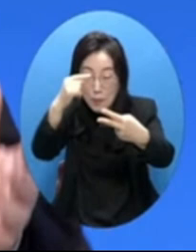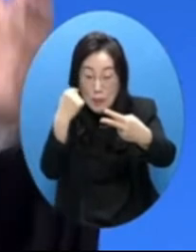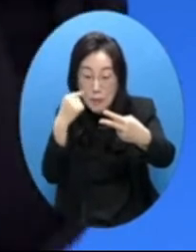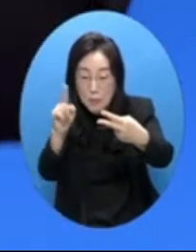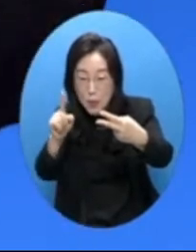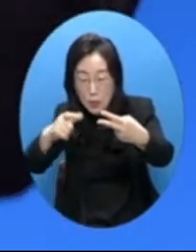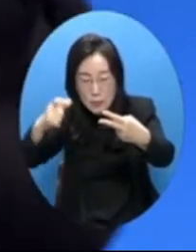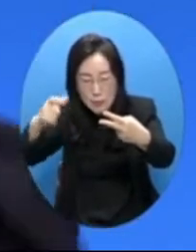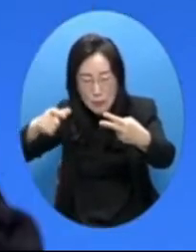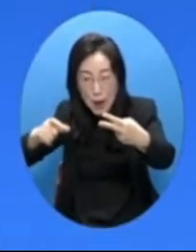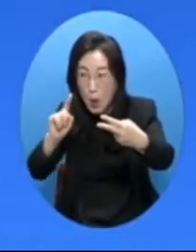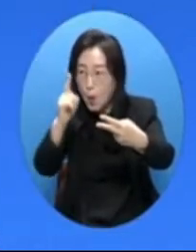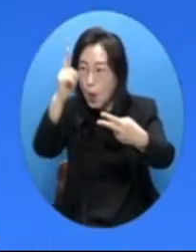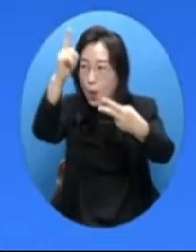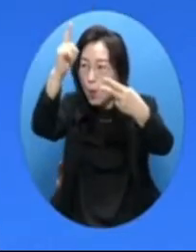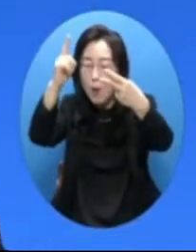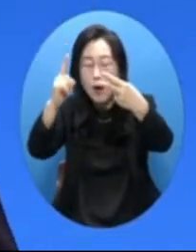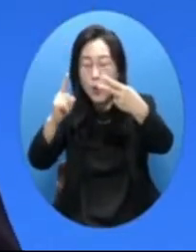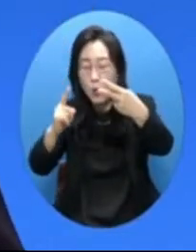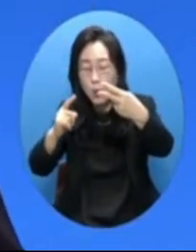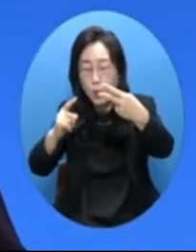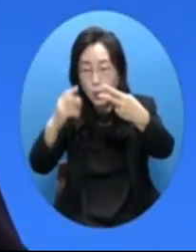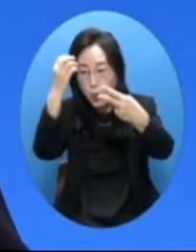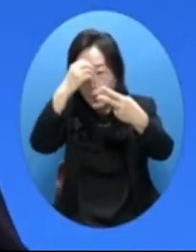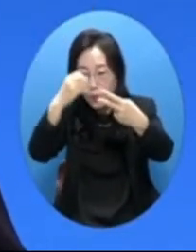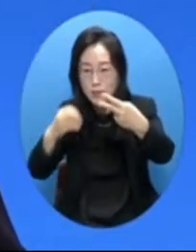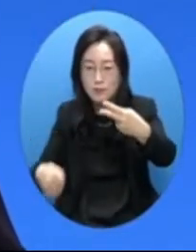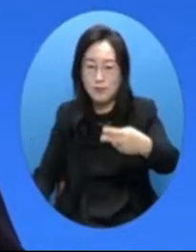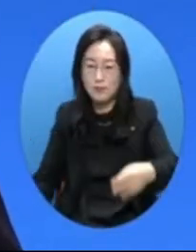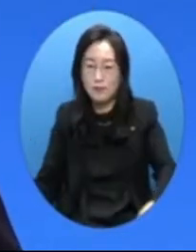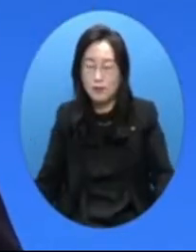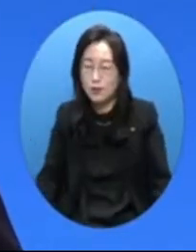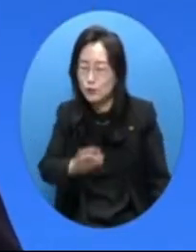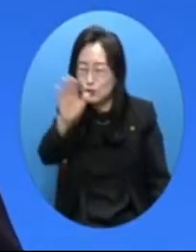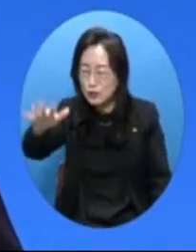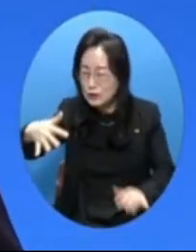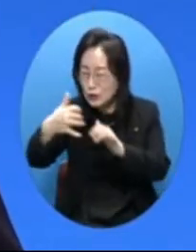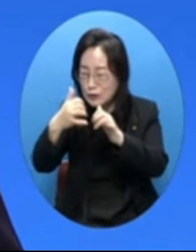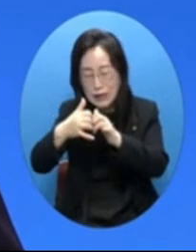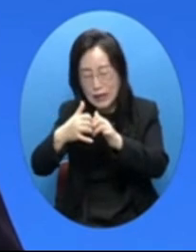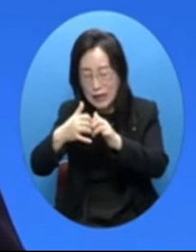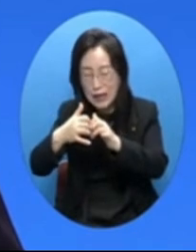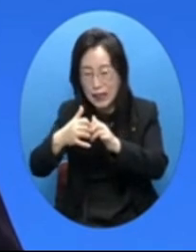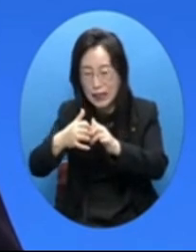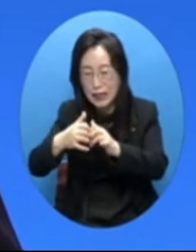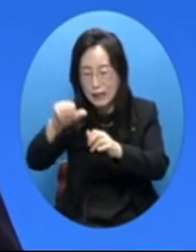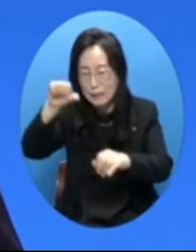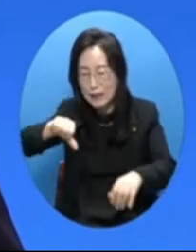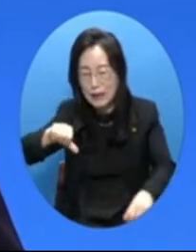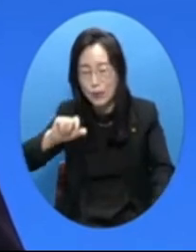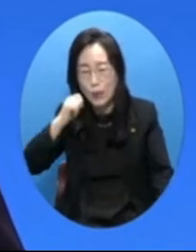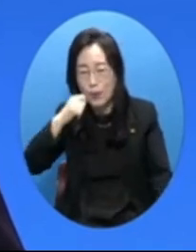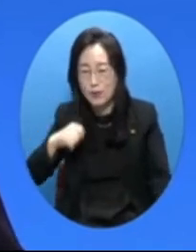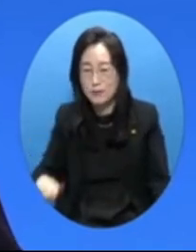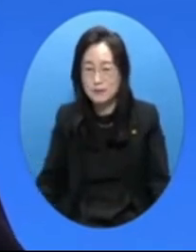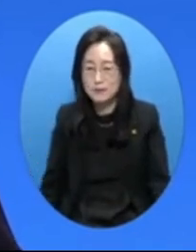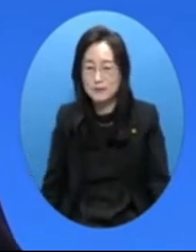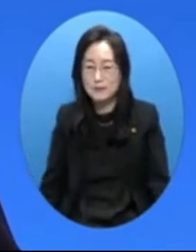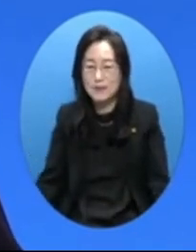성함인지 높이는 얼마나 높은지 우리는 전혀 하나마나 승산이 없어